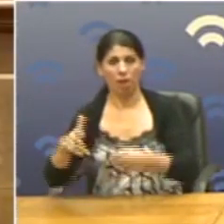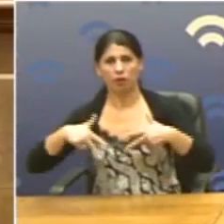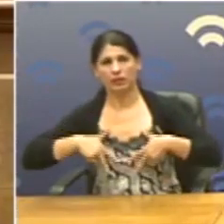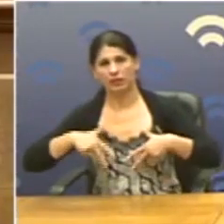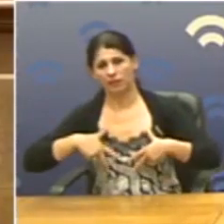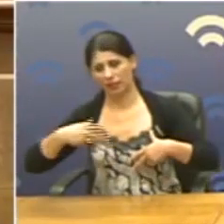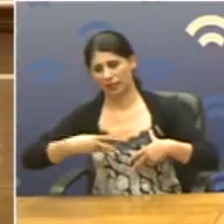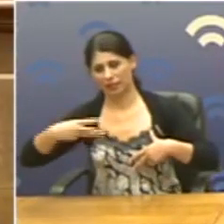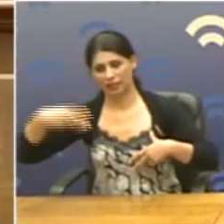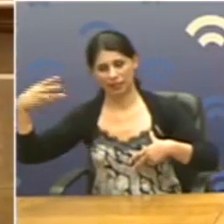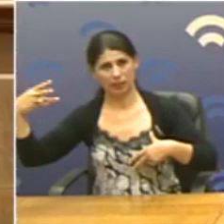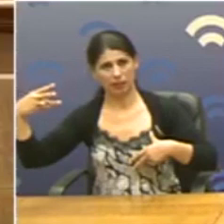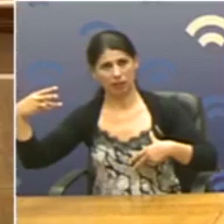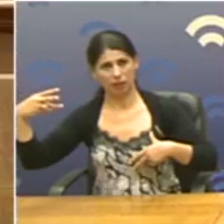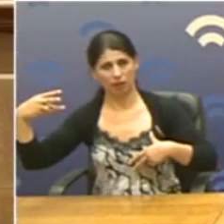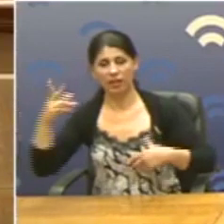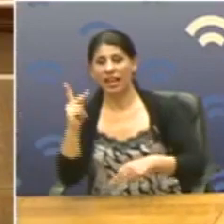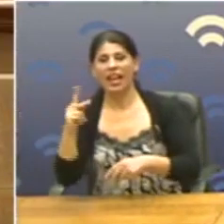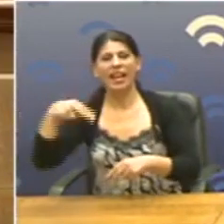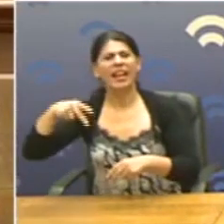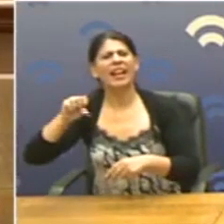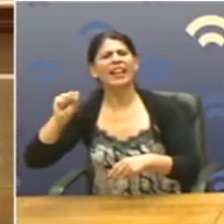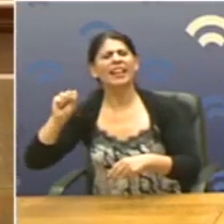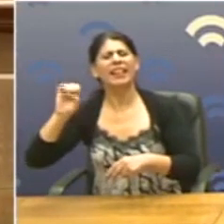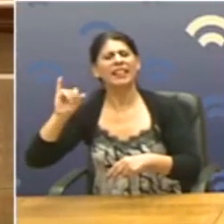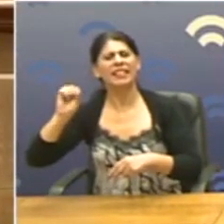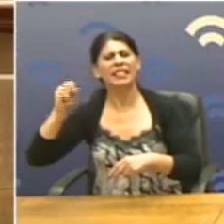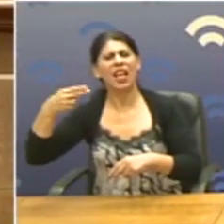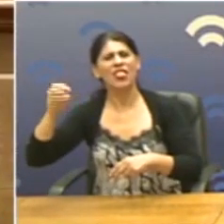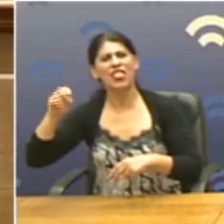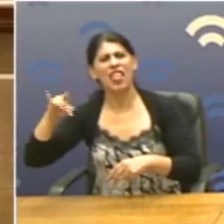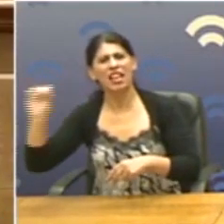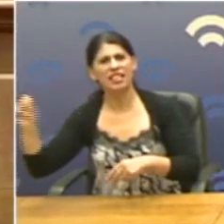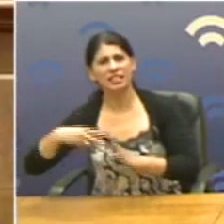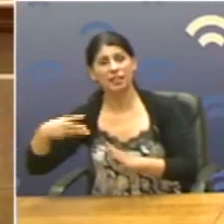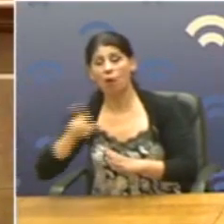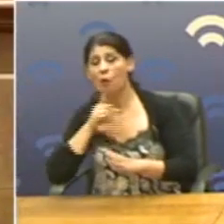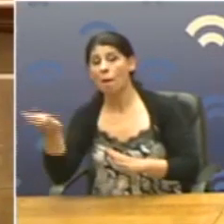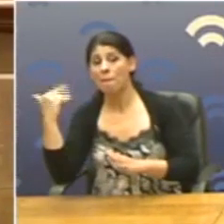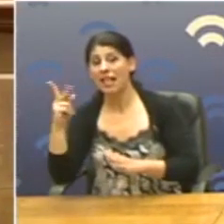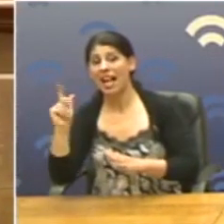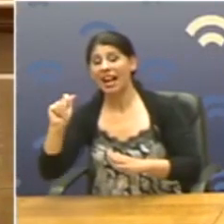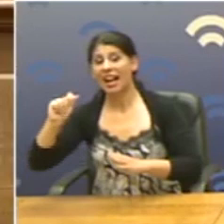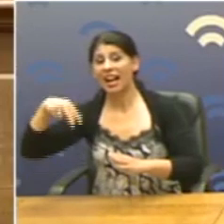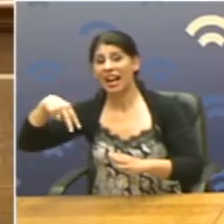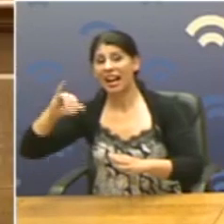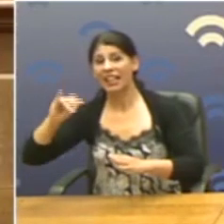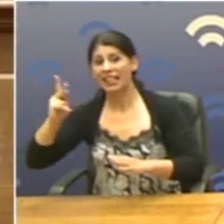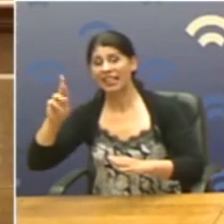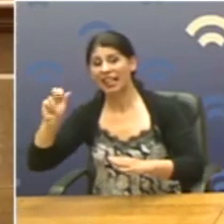κυβέρνηση του ΣΥΡΙΖΑ. Ο κλεισθένης του ΣΥΡΙΖΑ, όπως παλιότερα ο Καλλικράτης και ο Καποδίστριας του